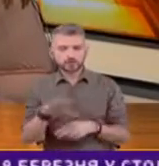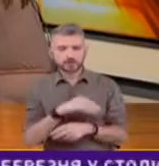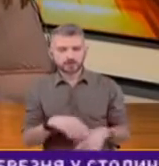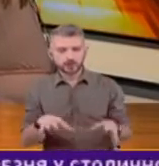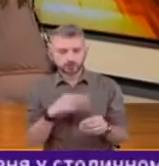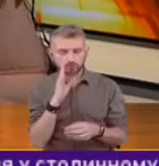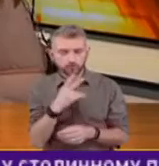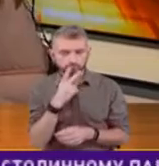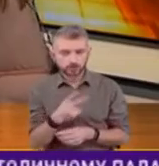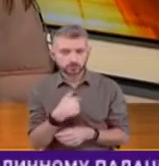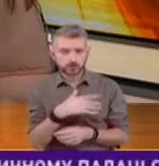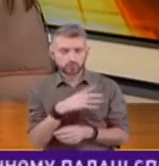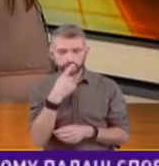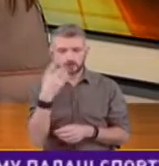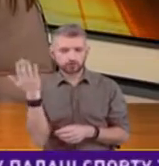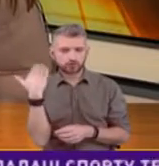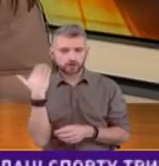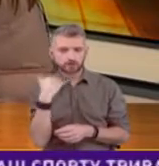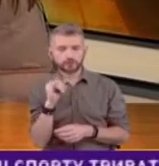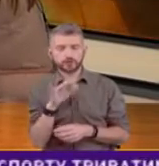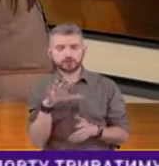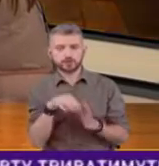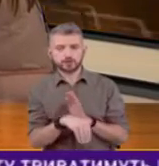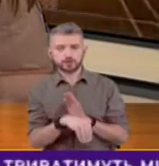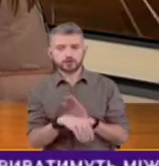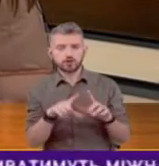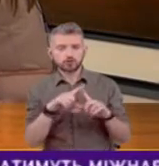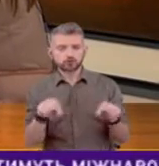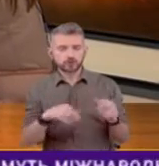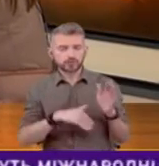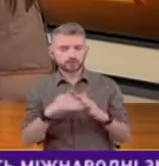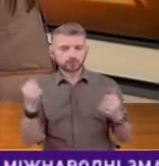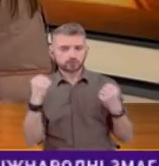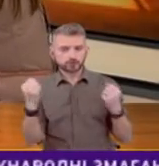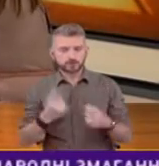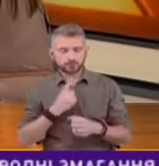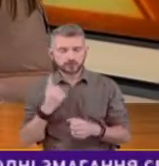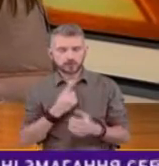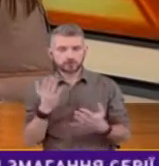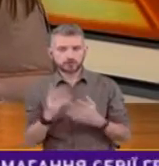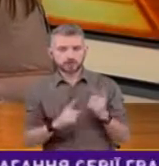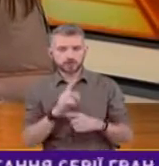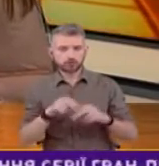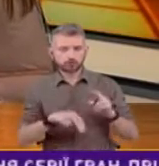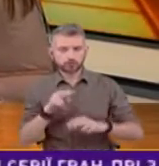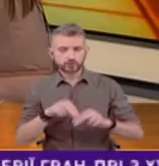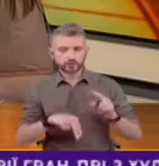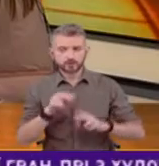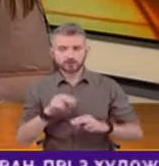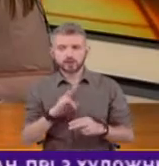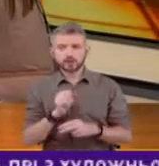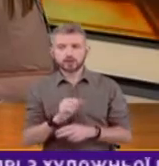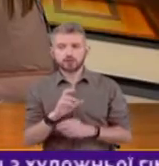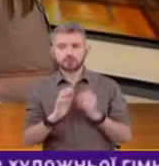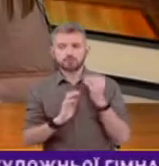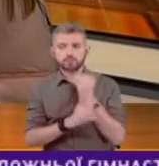побачимо. Насправді, я був нещодавно якраз і в школі вищої спортивної майстерності, яка реконструюється на